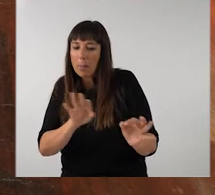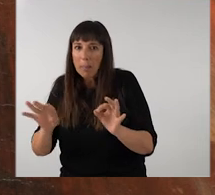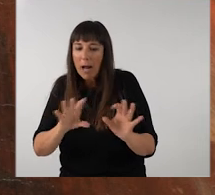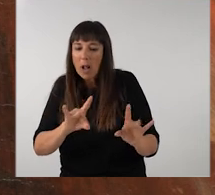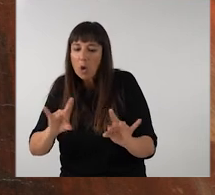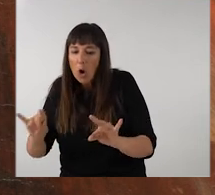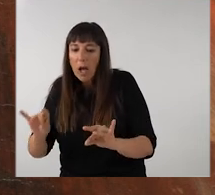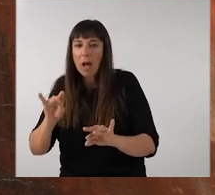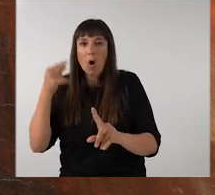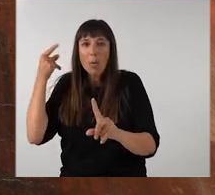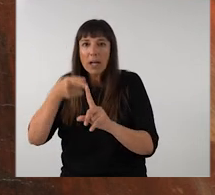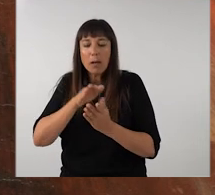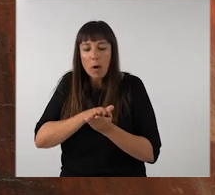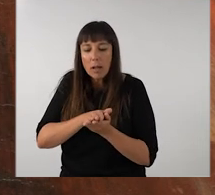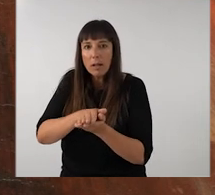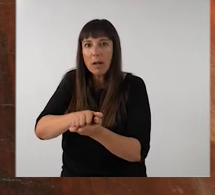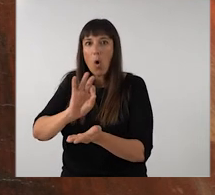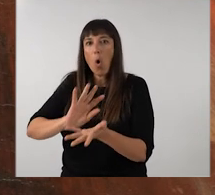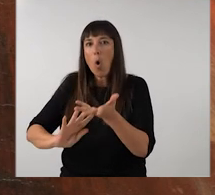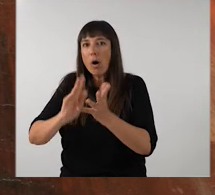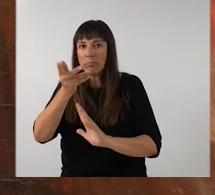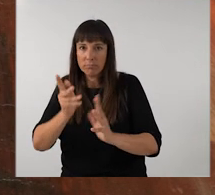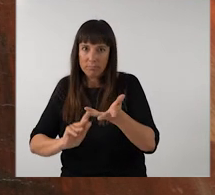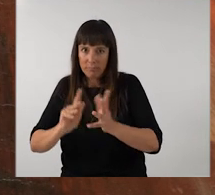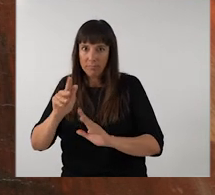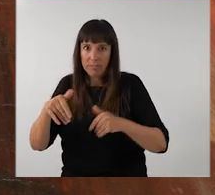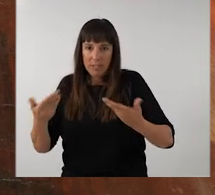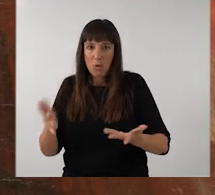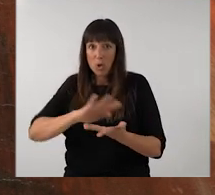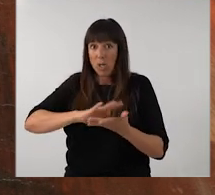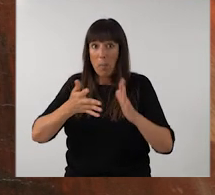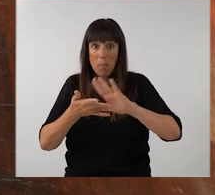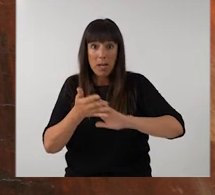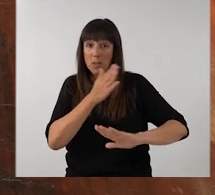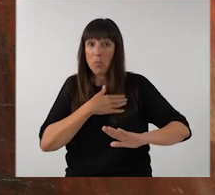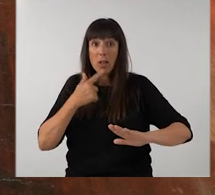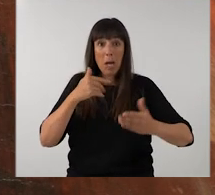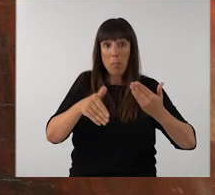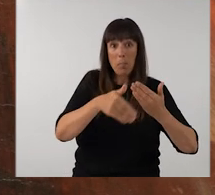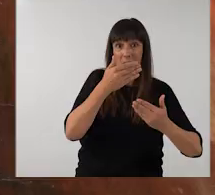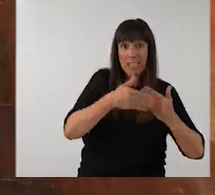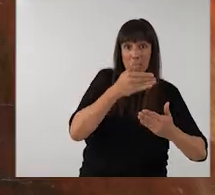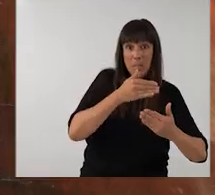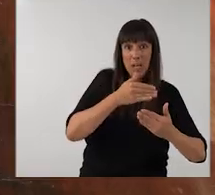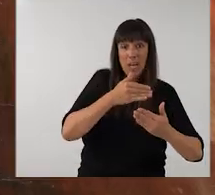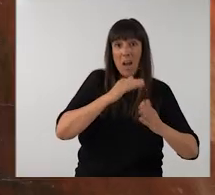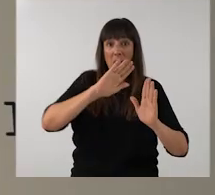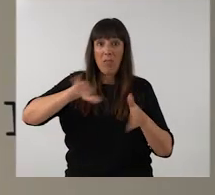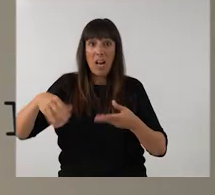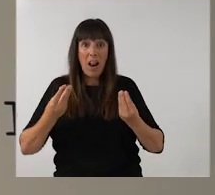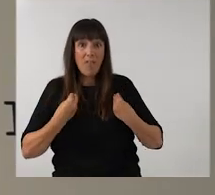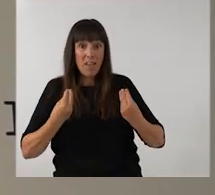inert, hi ha algú que toca aquest cos, que el prepara doncs, per ser enterrat o per ser exhumat, per ser incinerat. I per tant, les mans